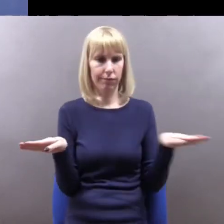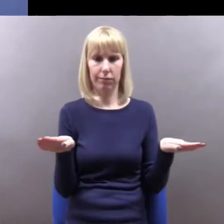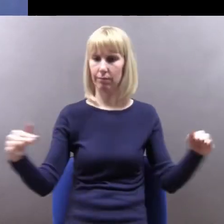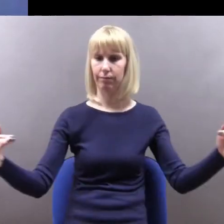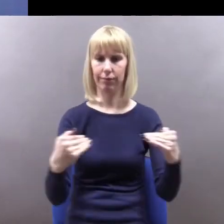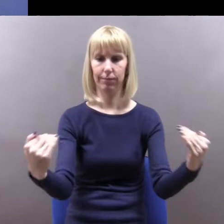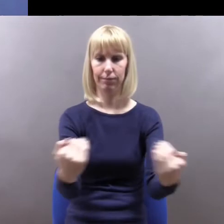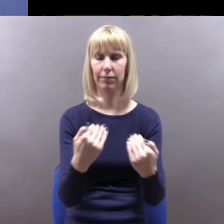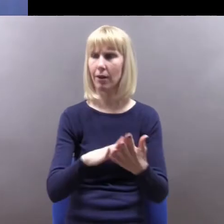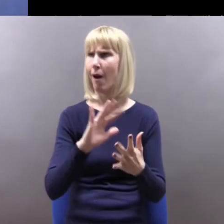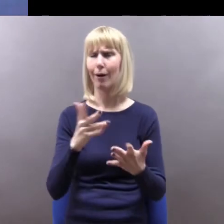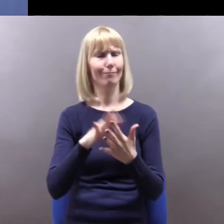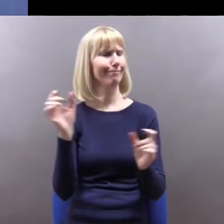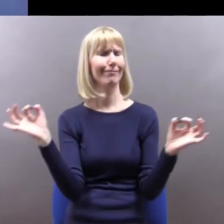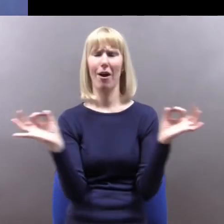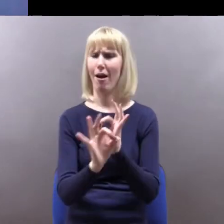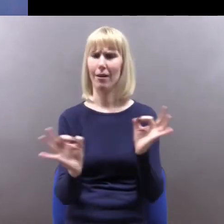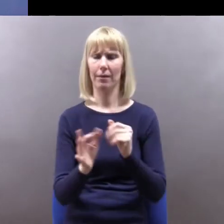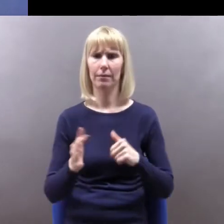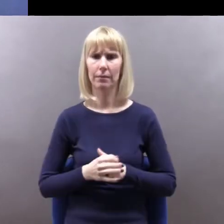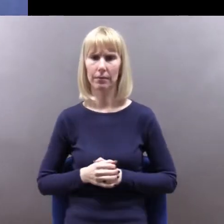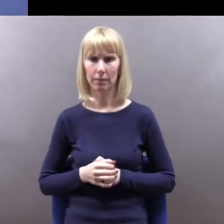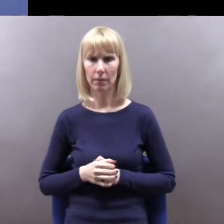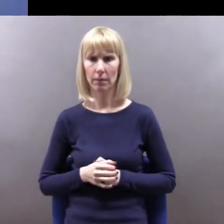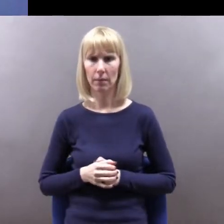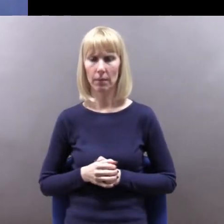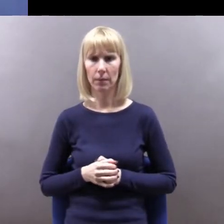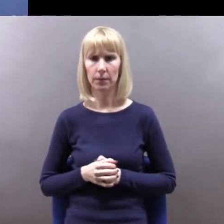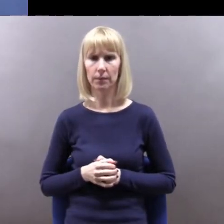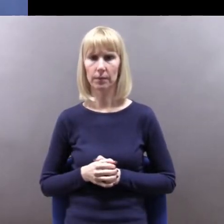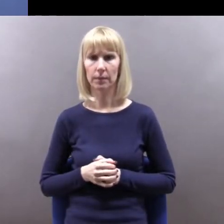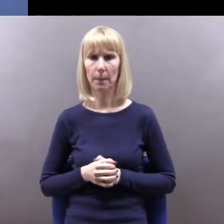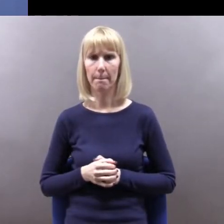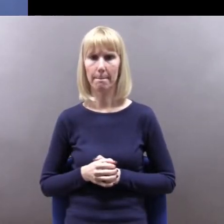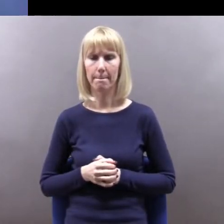jest po prostu no, tragedia jakaś. I to nie mówię tylko jako użytkownik wózka